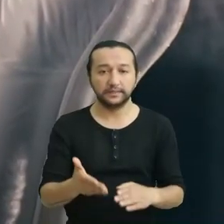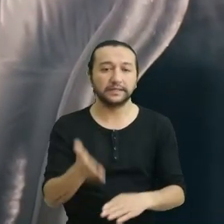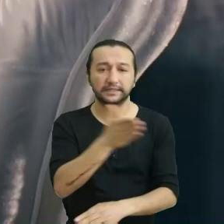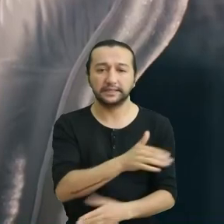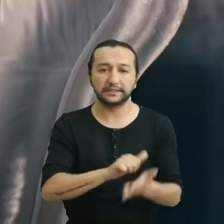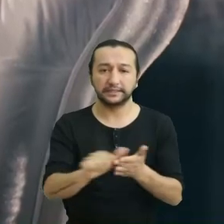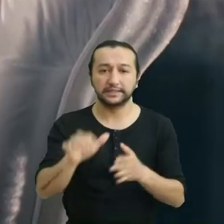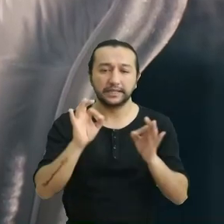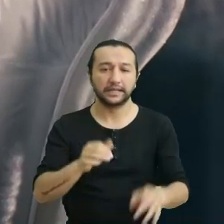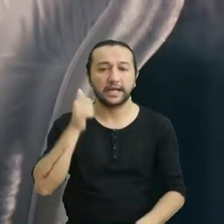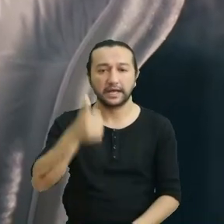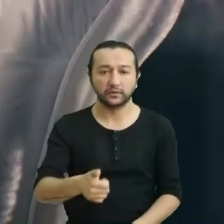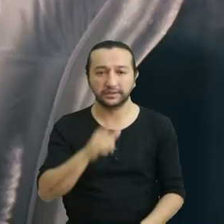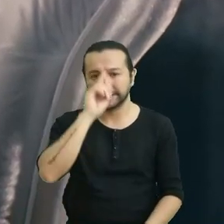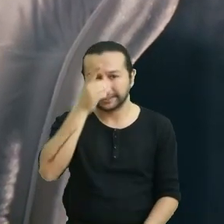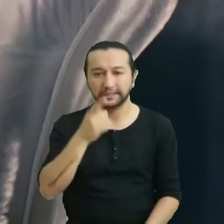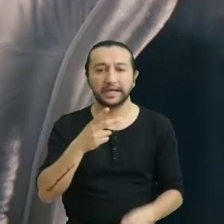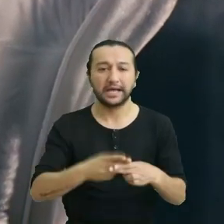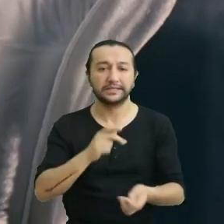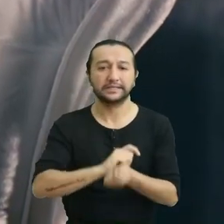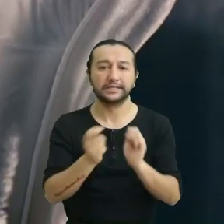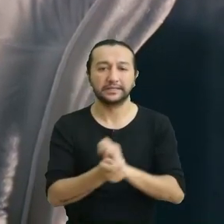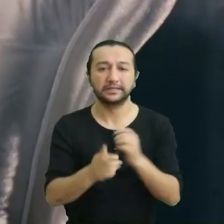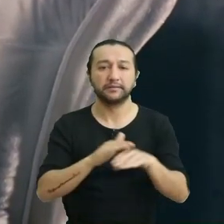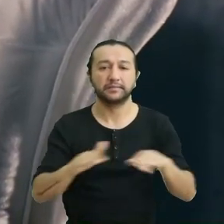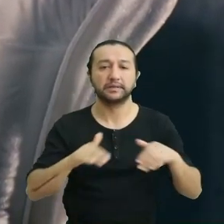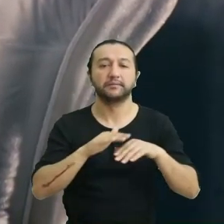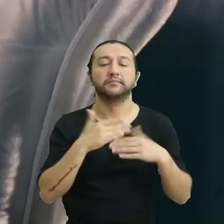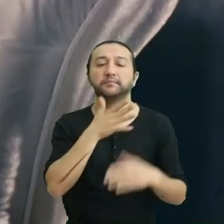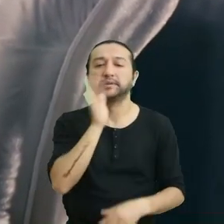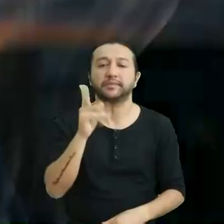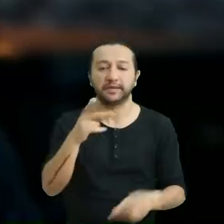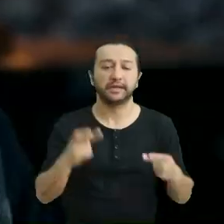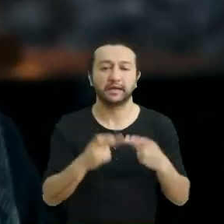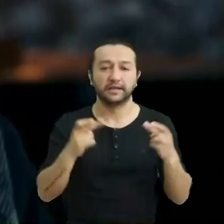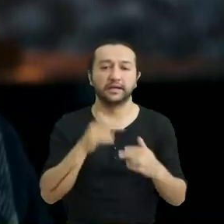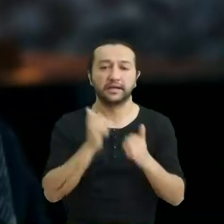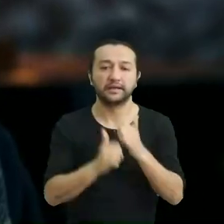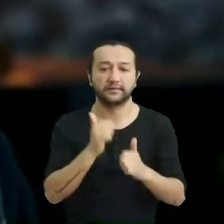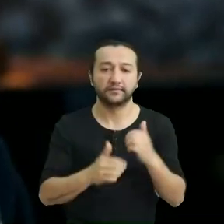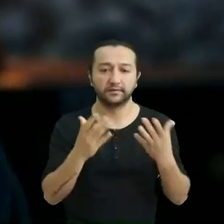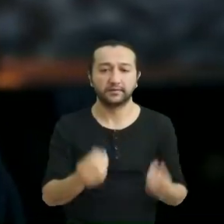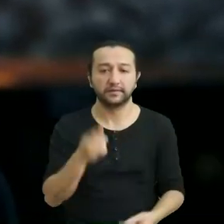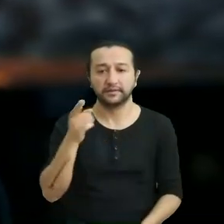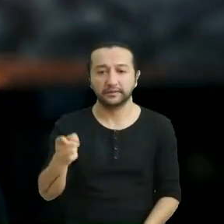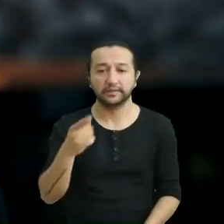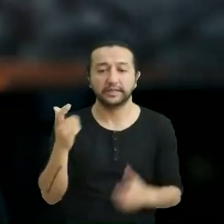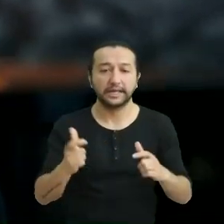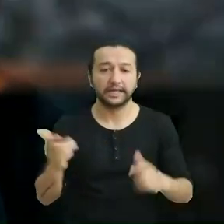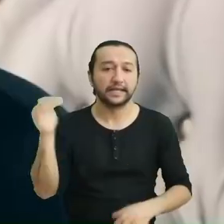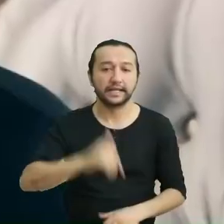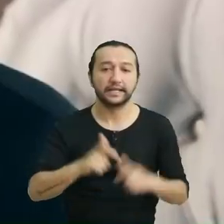Gerisi zaten her gün sadece adı değişen bitmek bilmez kadim bir kavga. Nereden geldik,